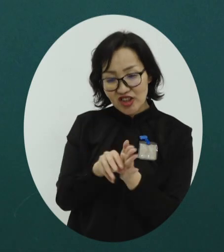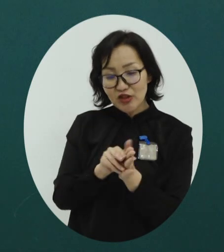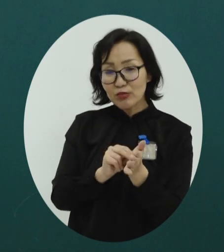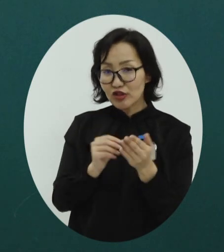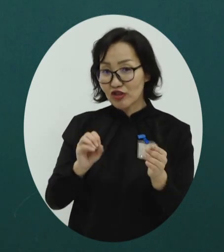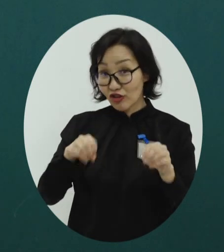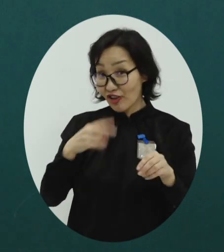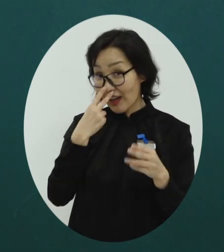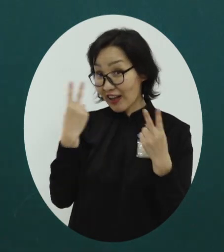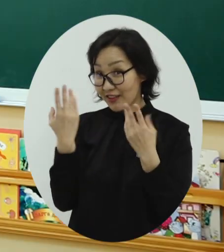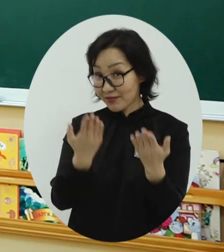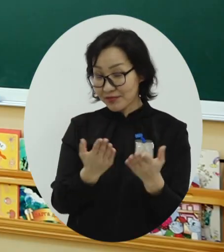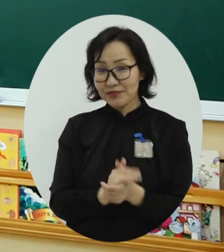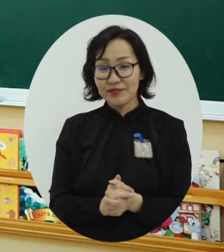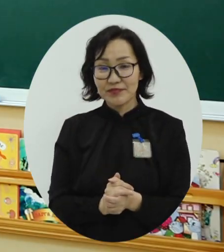бичдэг болох нэ.